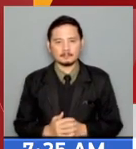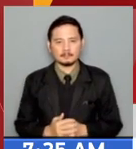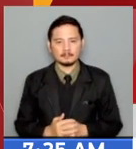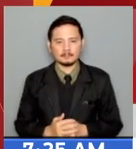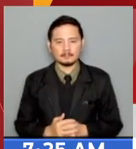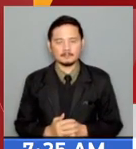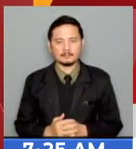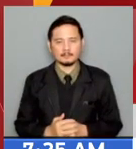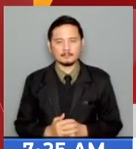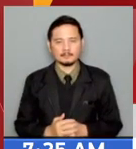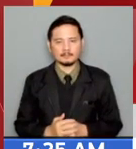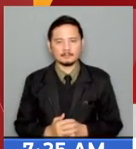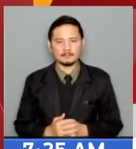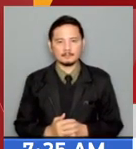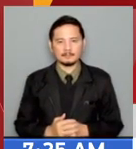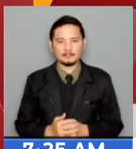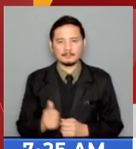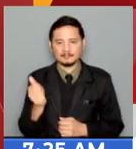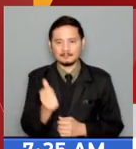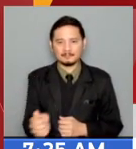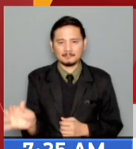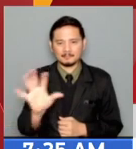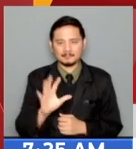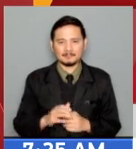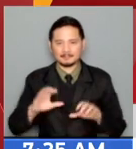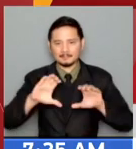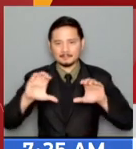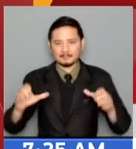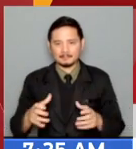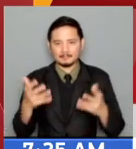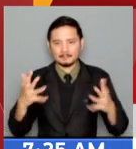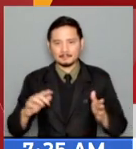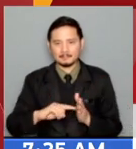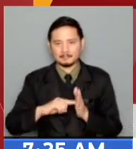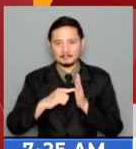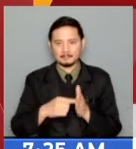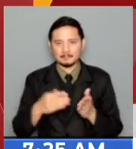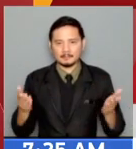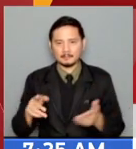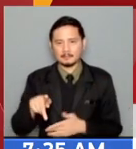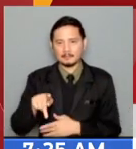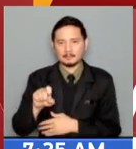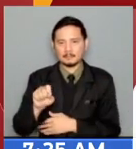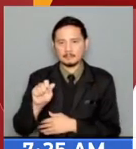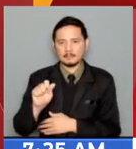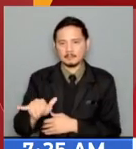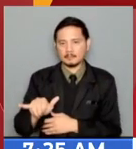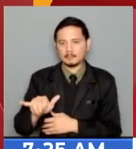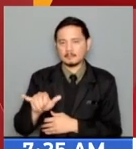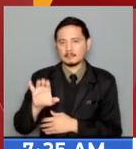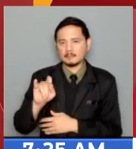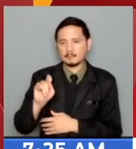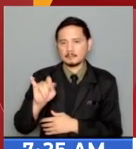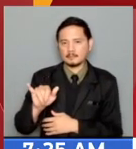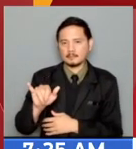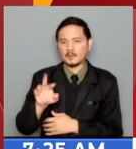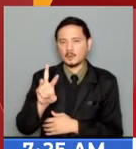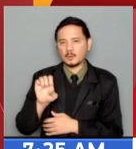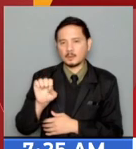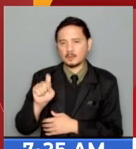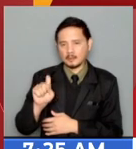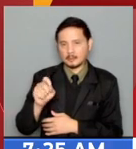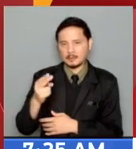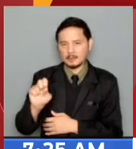Good morning, Iga. Nagsimula na yung klase dito sa Pasay City West High School. At dahil naging maayos naman daw yung takbo ng unang araw ng